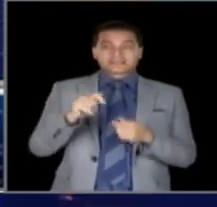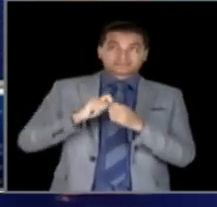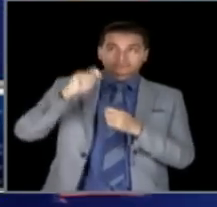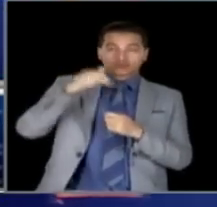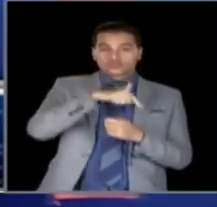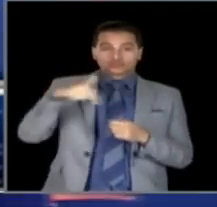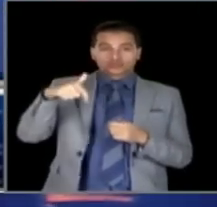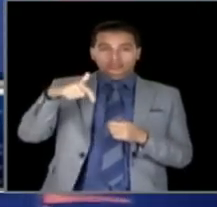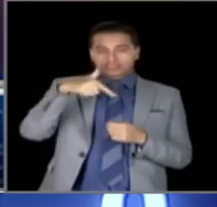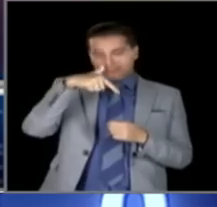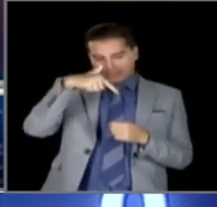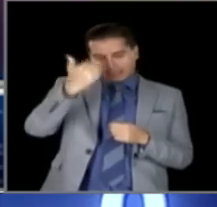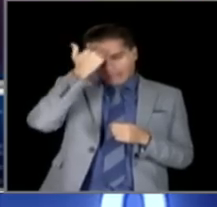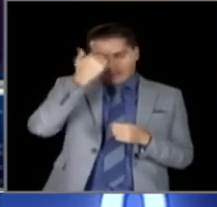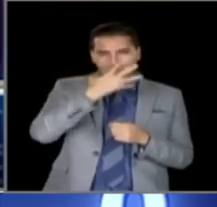6400 متر